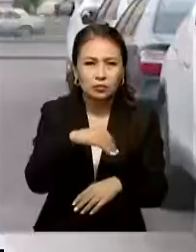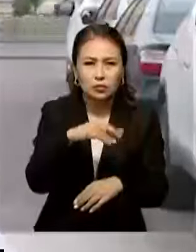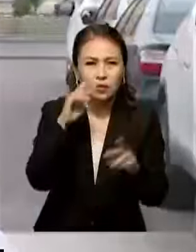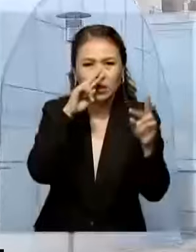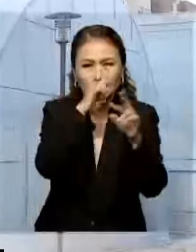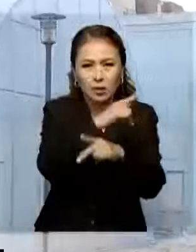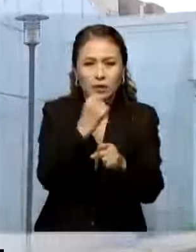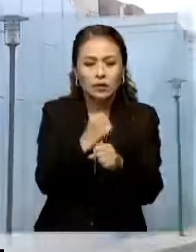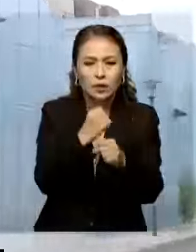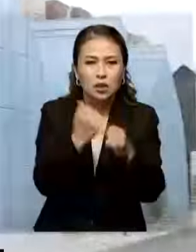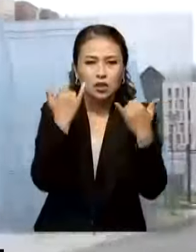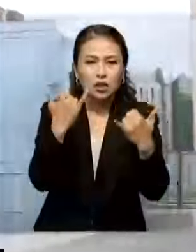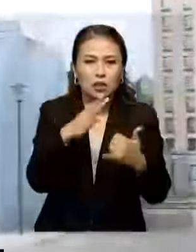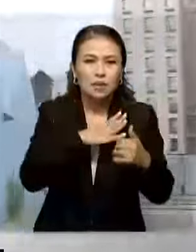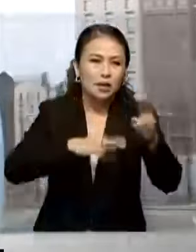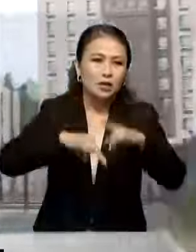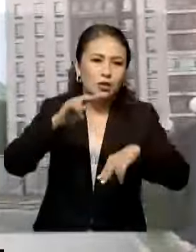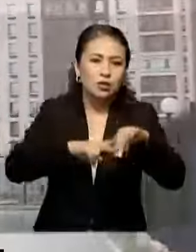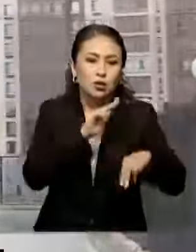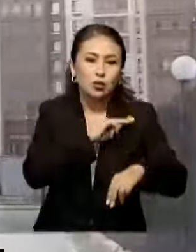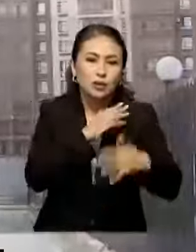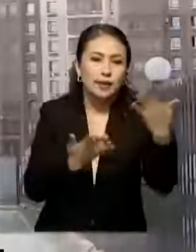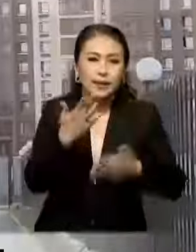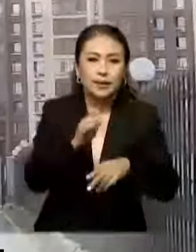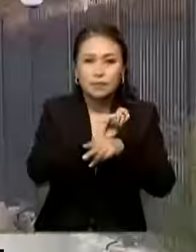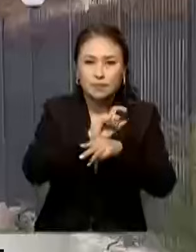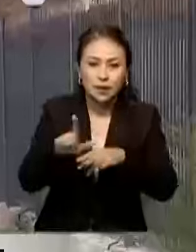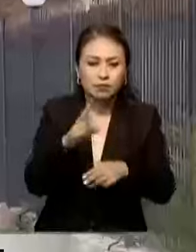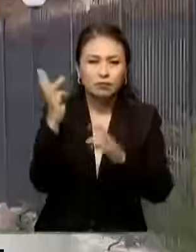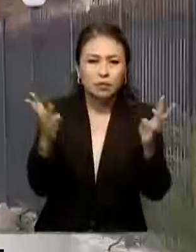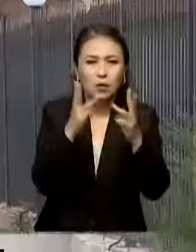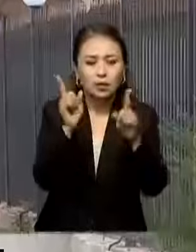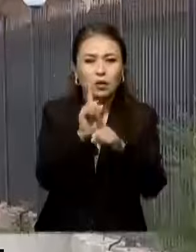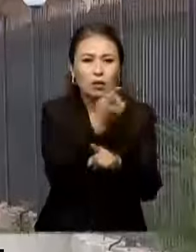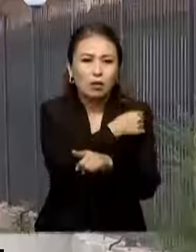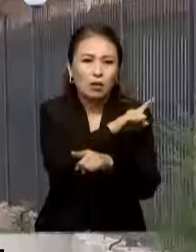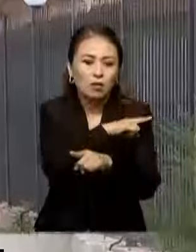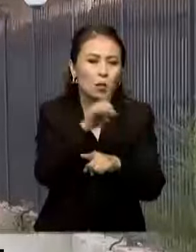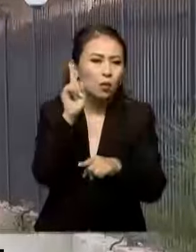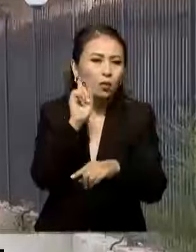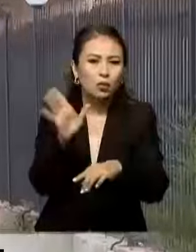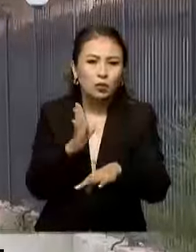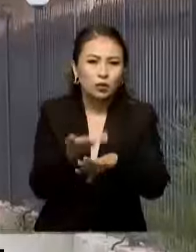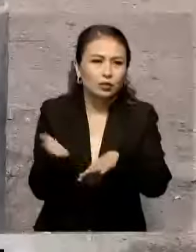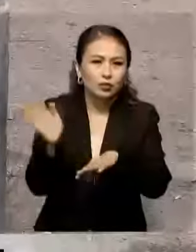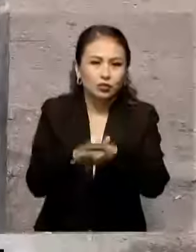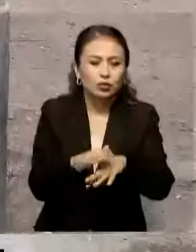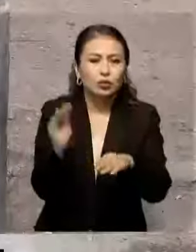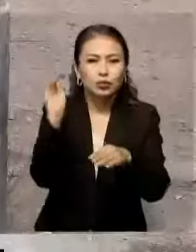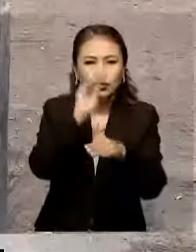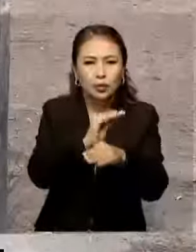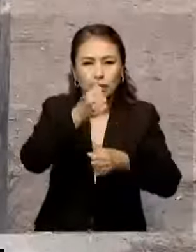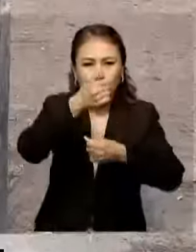дұрыс емес деп. Егер құрылыс жұмысы басталса, өрт сөндіру көліктері мен коммуналдық қызметтер үшін қиындық туғызады. Сонымен